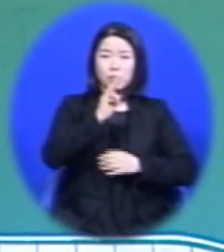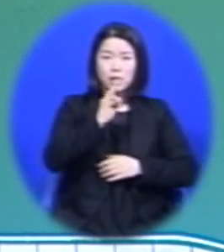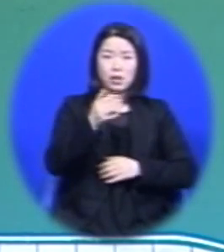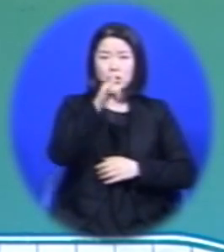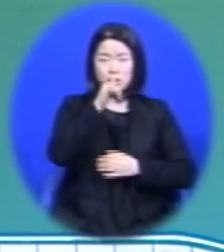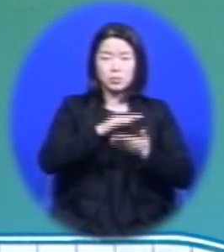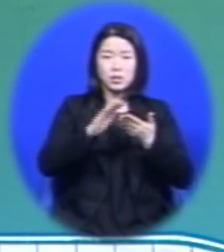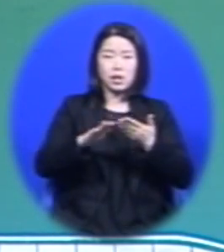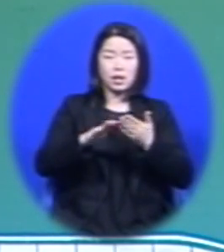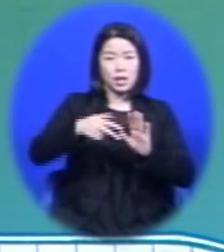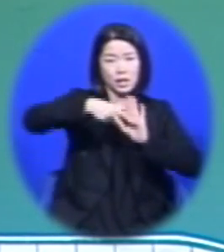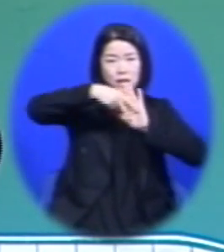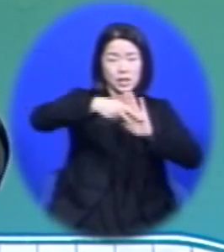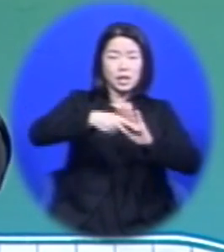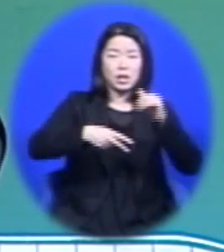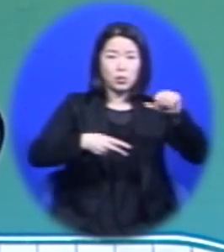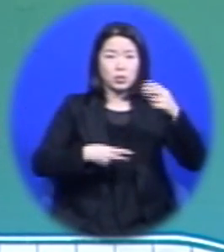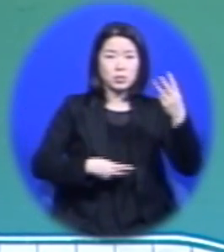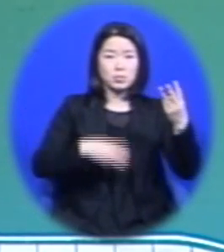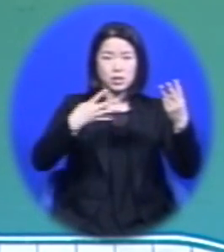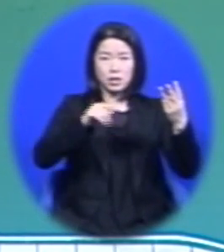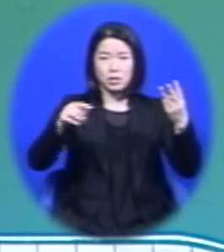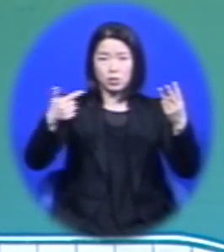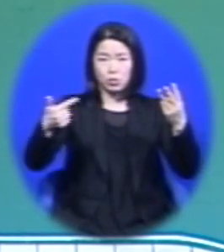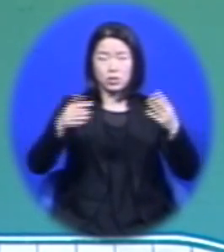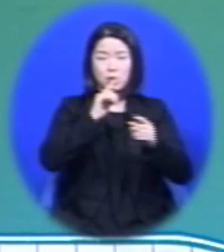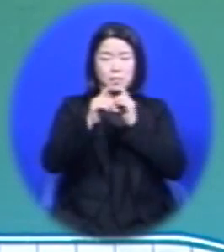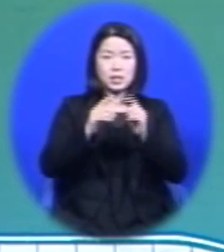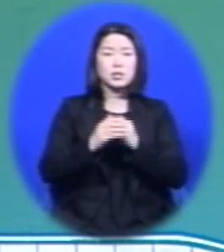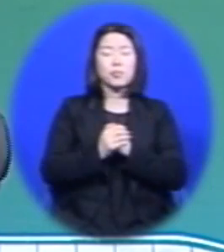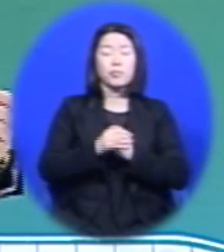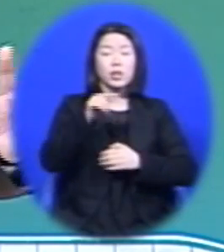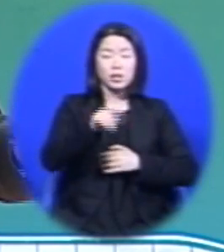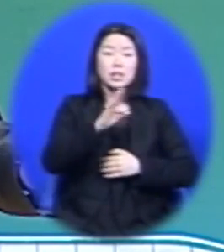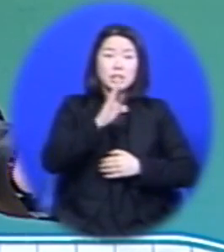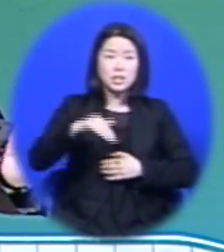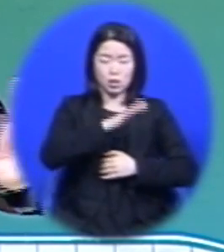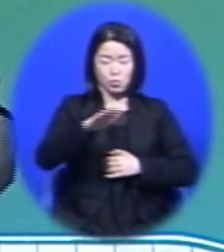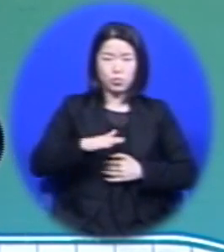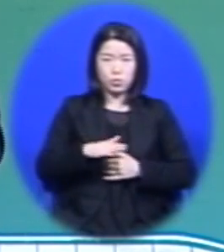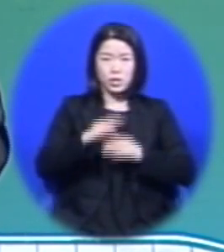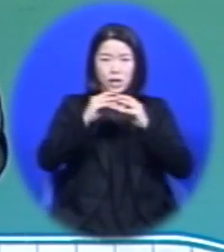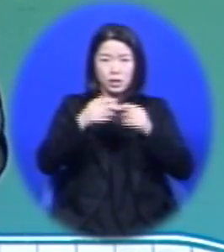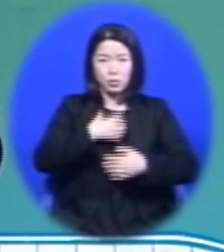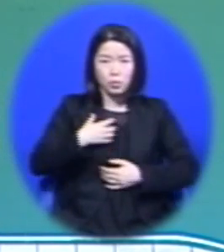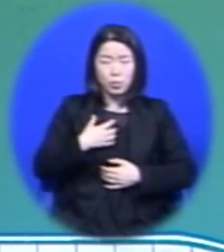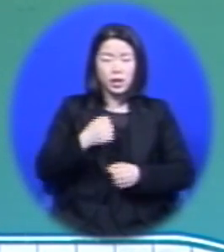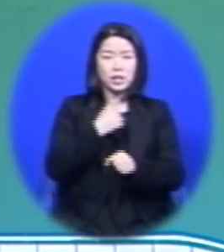이사야 53장 4절에서 6절의 말씀입니다. 그는 실로 우리의 질고를 지고 우리의